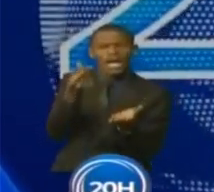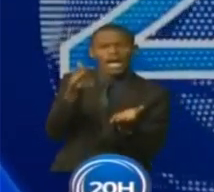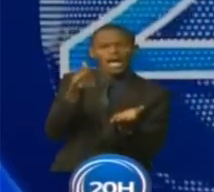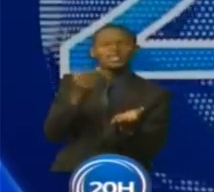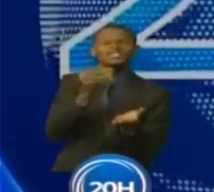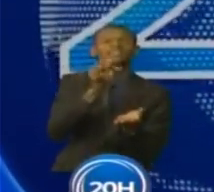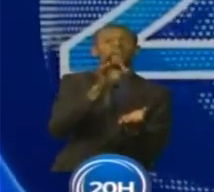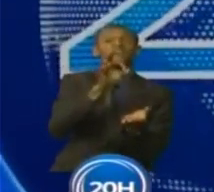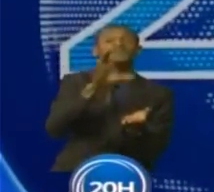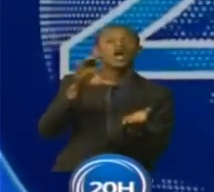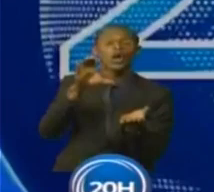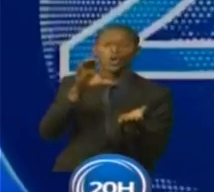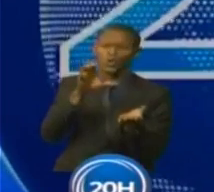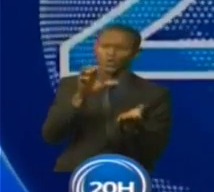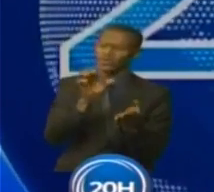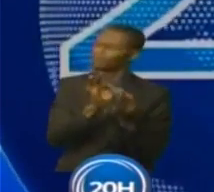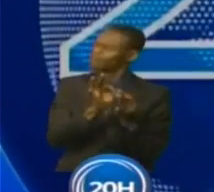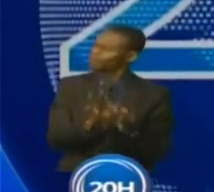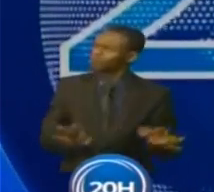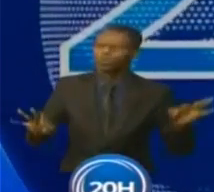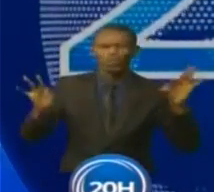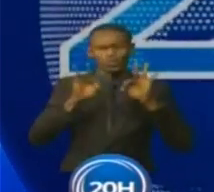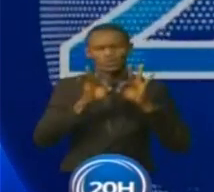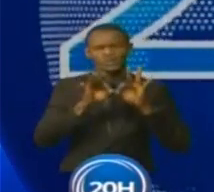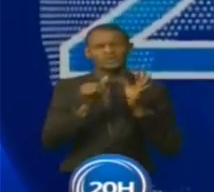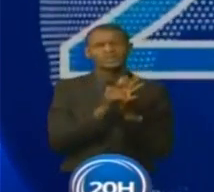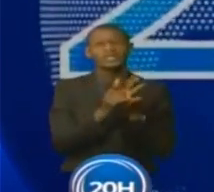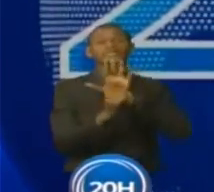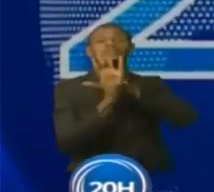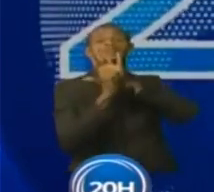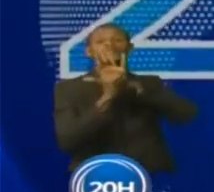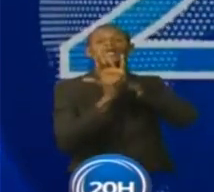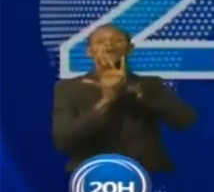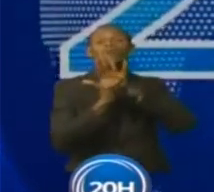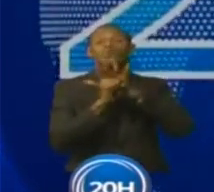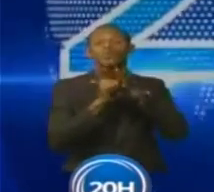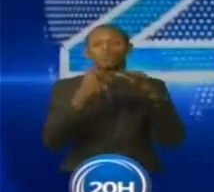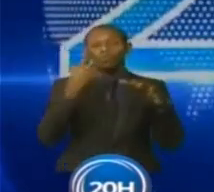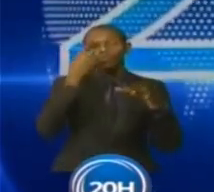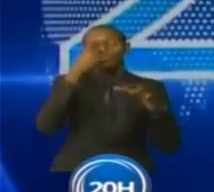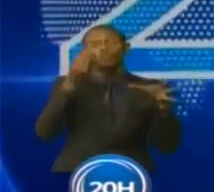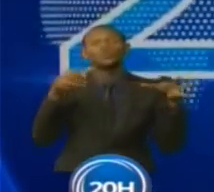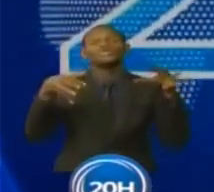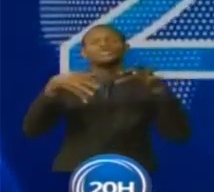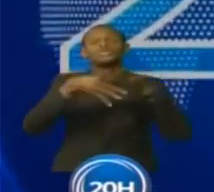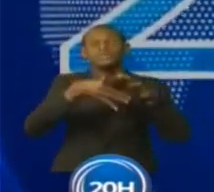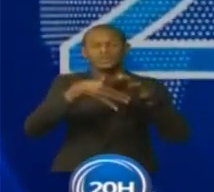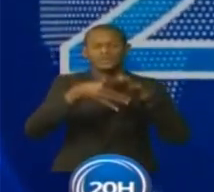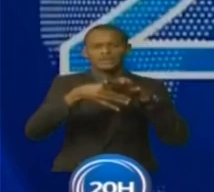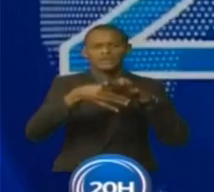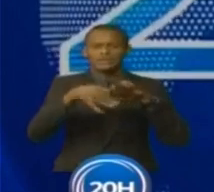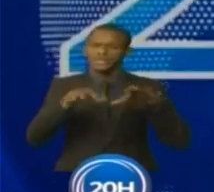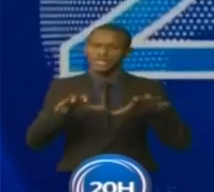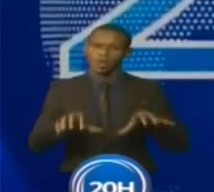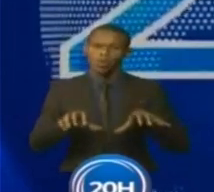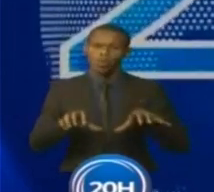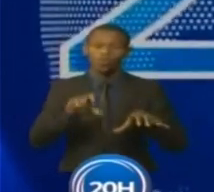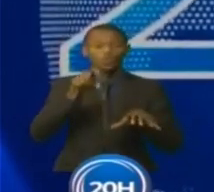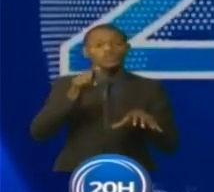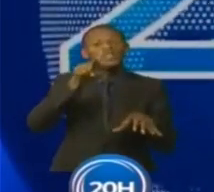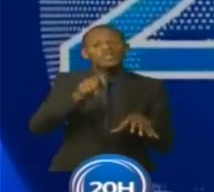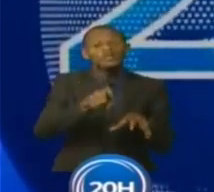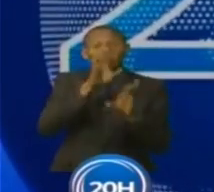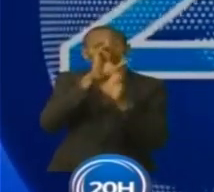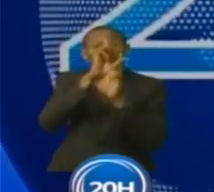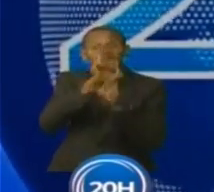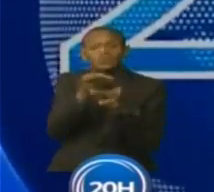titre, cette monnaie, symbole notamment de l'unité nationale, mérite respect et considération autant que les autres